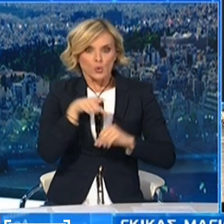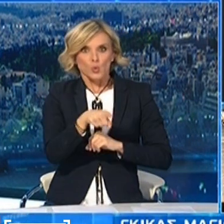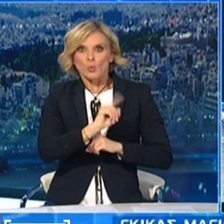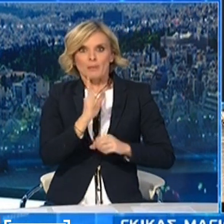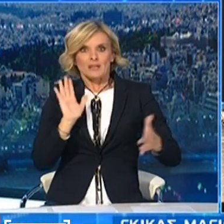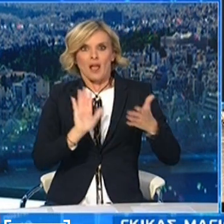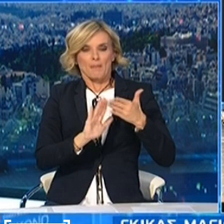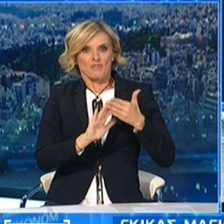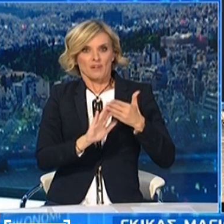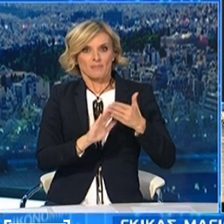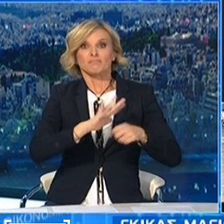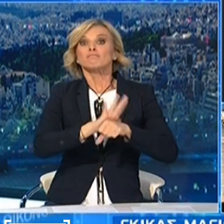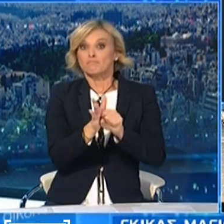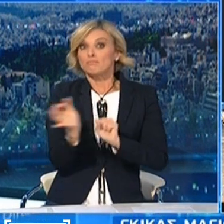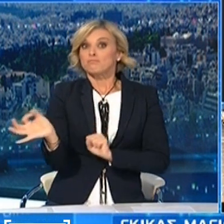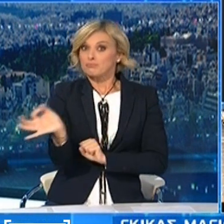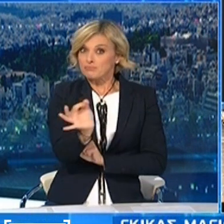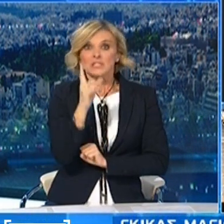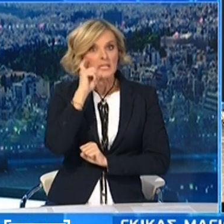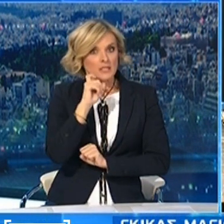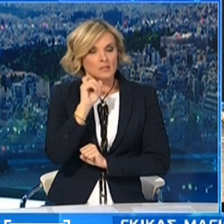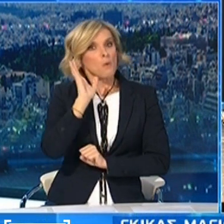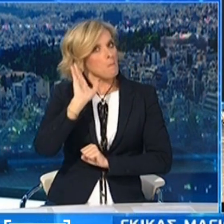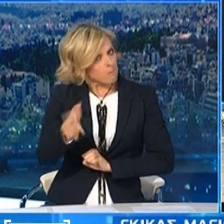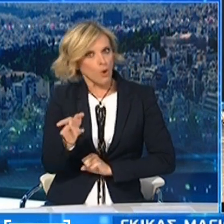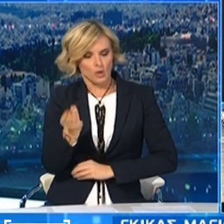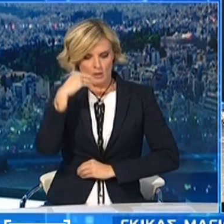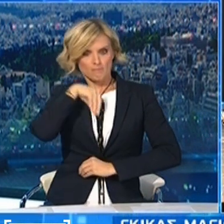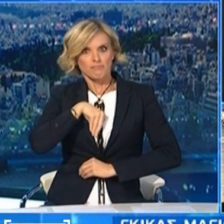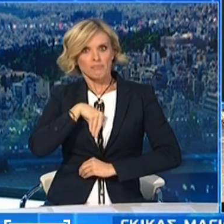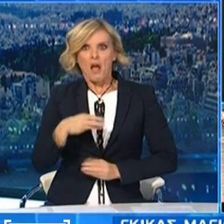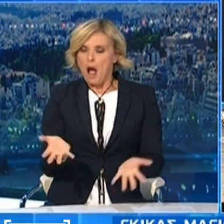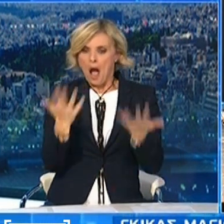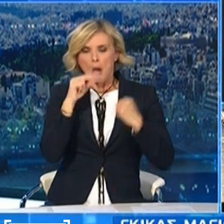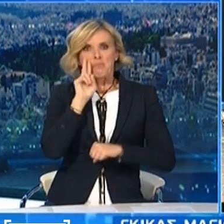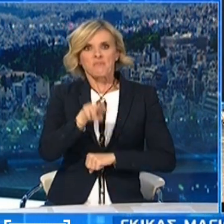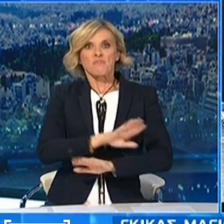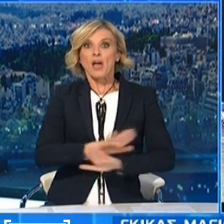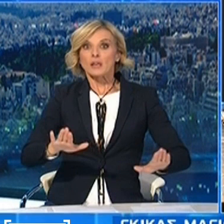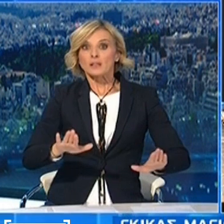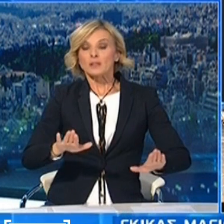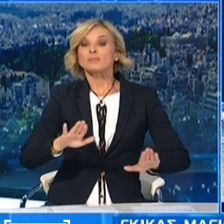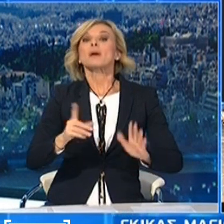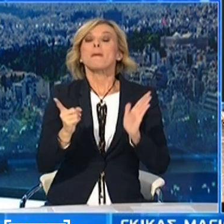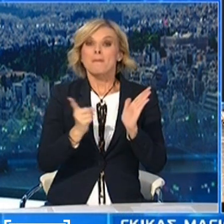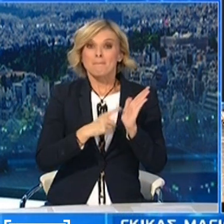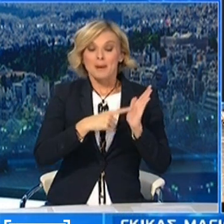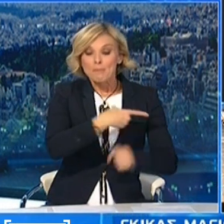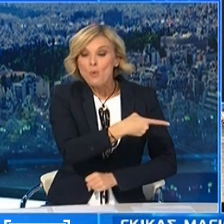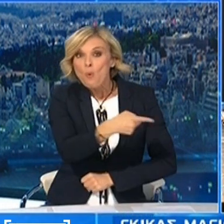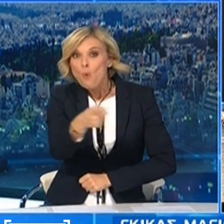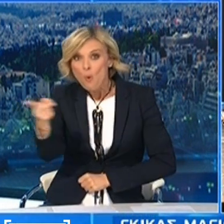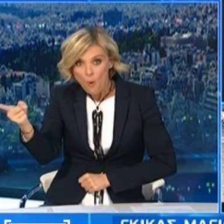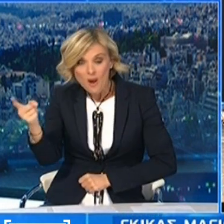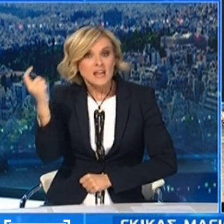ιός σε μεγάλο ποσοστό δεν προκαλεί συμπτώματα και ο πιο βασικός τρόπος για να σπάσουμε την αλυσίδα της μετάδοσης είναι να θεωρούμε τους εαυτούς μας